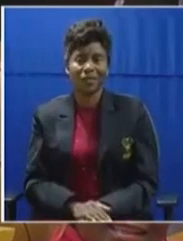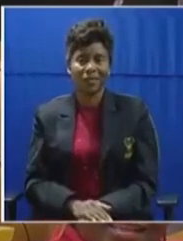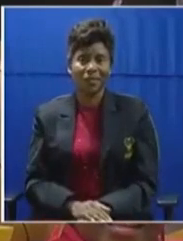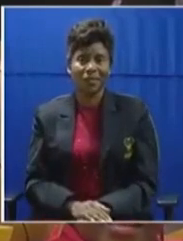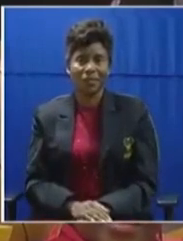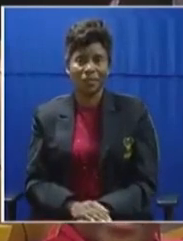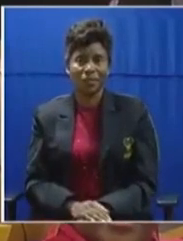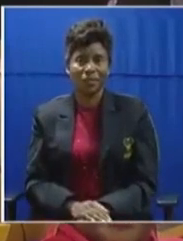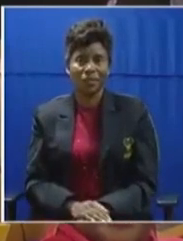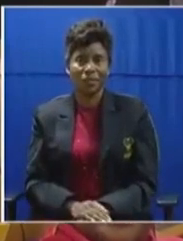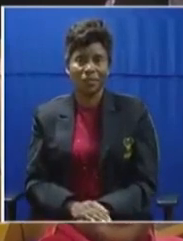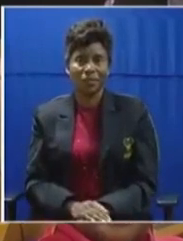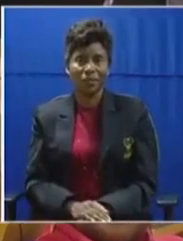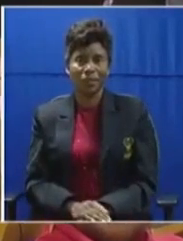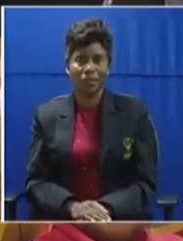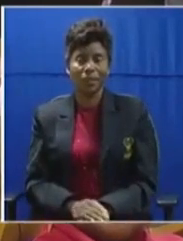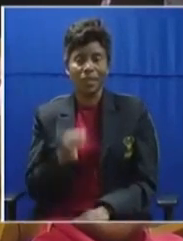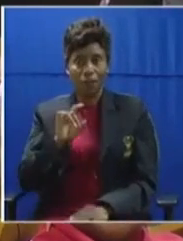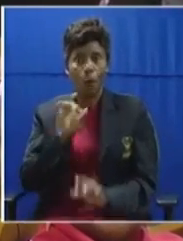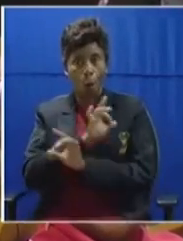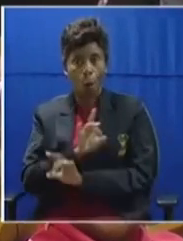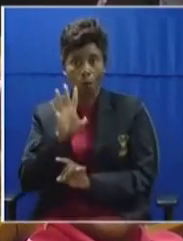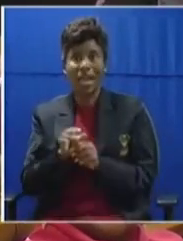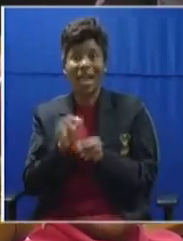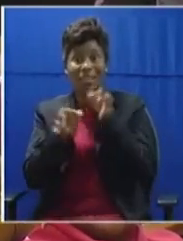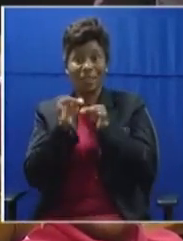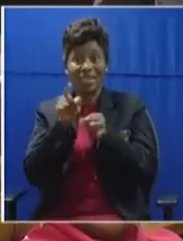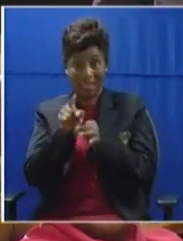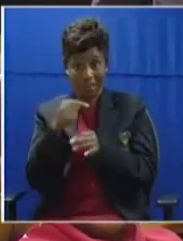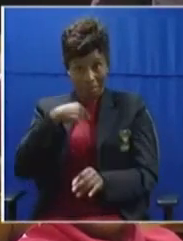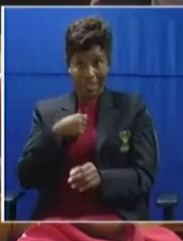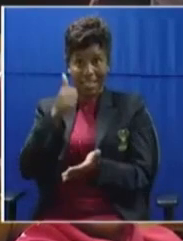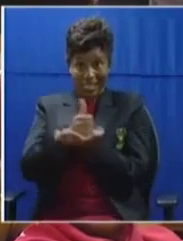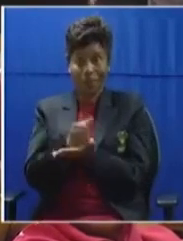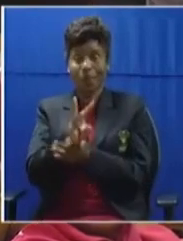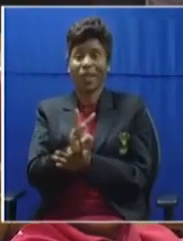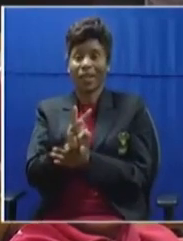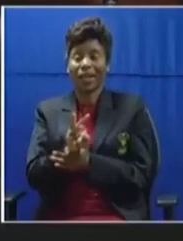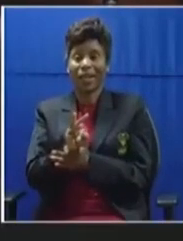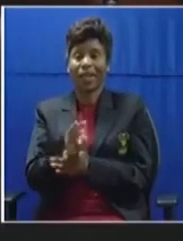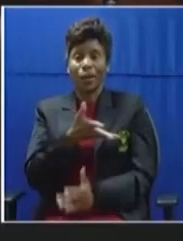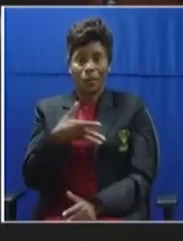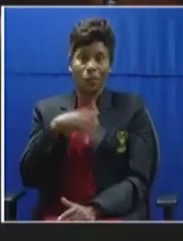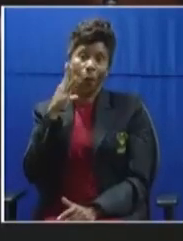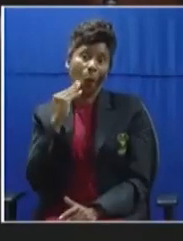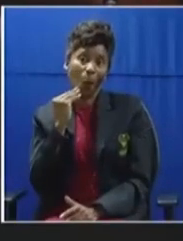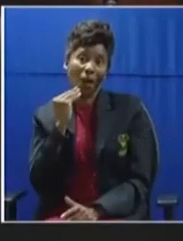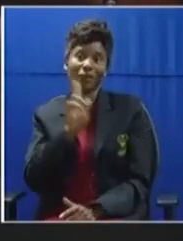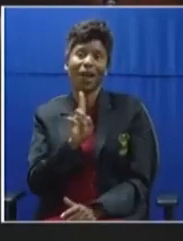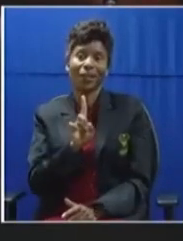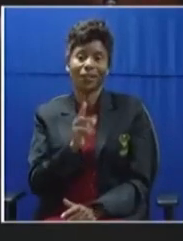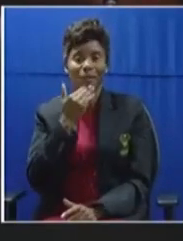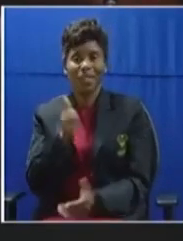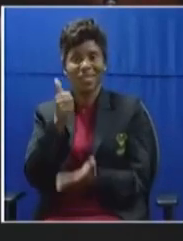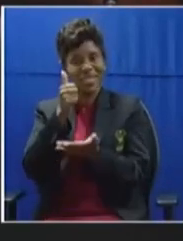Aga mangasasho nje manje ngizohlala phansi. Yini nomgogwana. Ngicela phansi ma'am. Umislidi